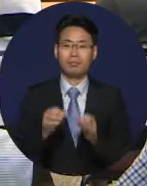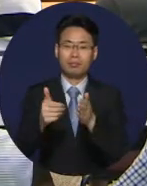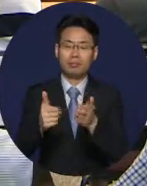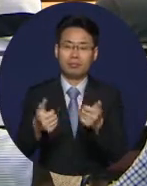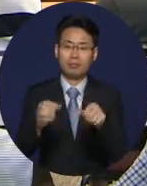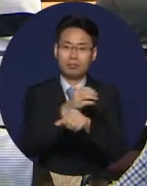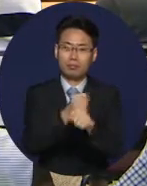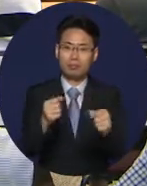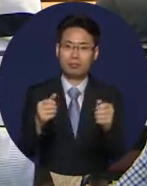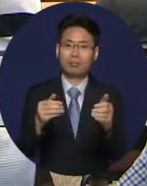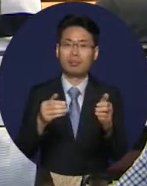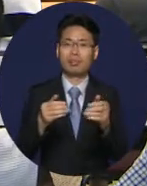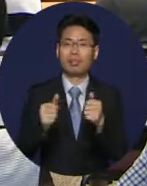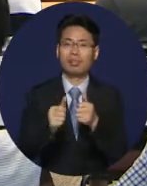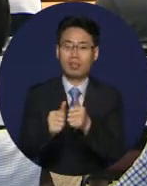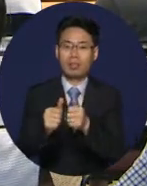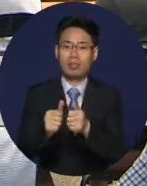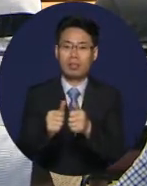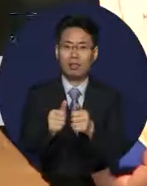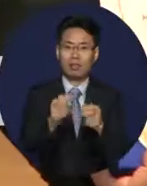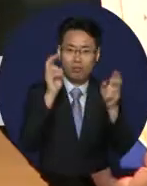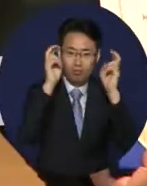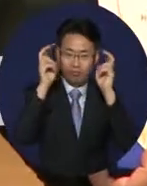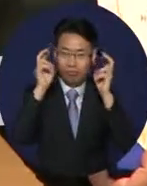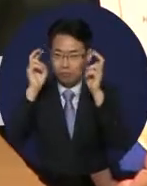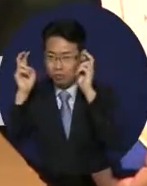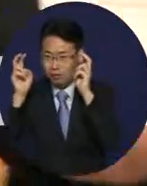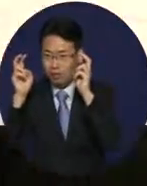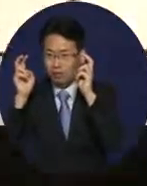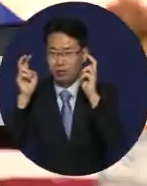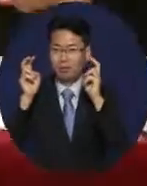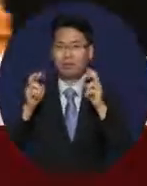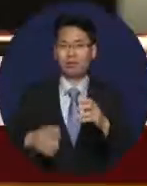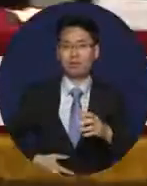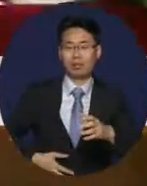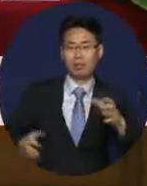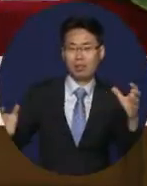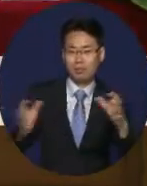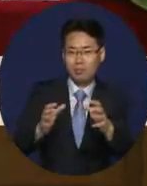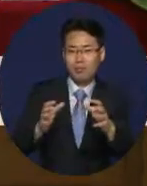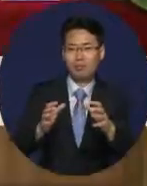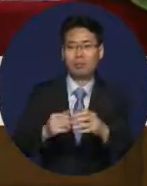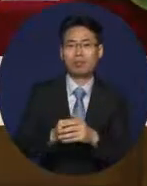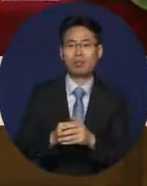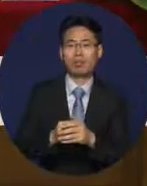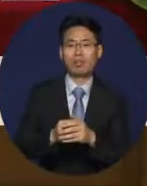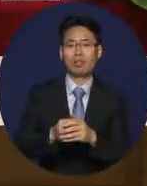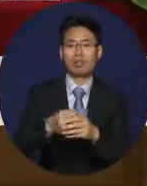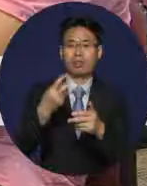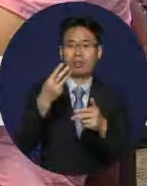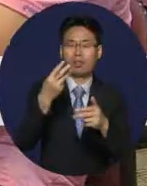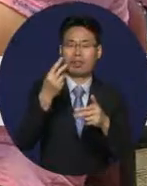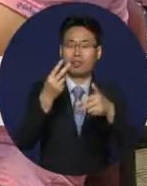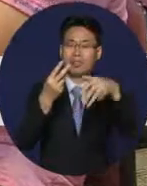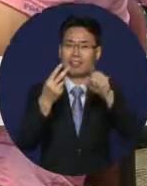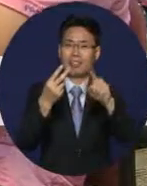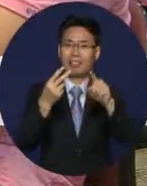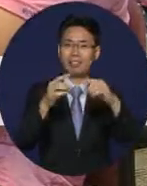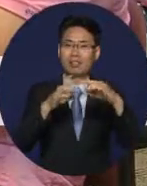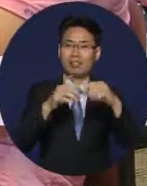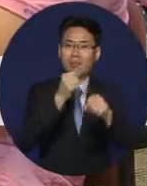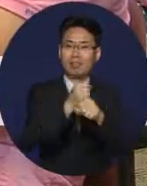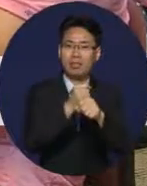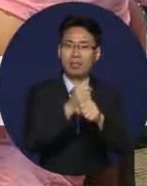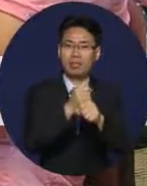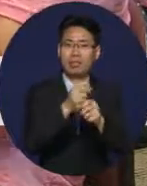이번 투자 양해각서 체결에 따라 주식회사 에코프로와 중국 GM 주식 유한회사는 합작으로 리튬 2차 전지에 필요한